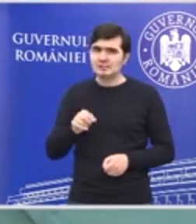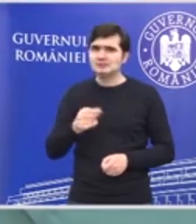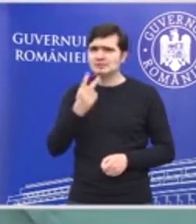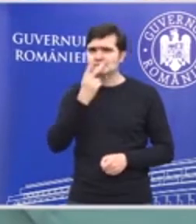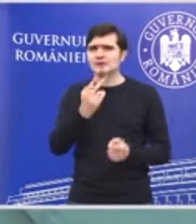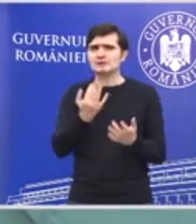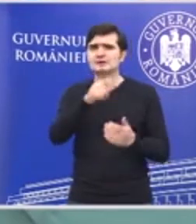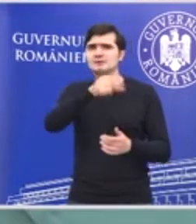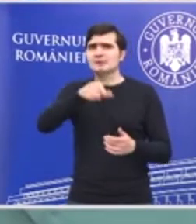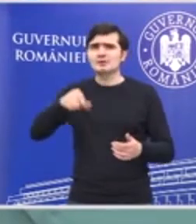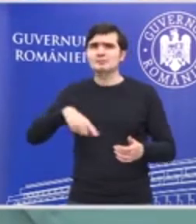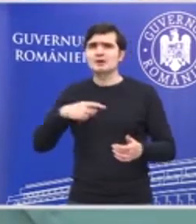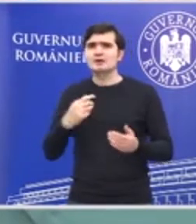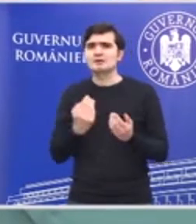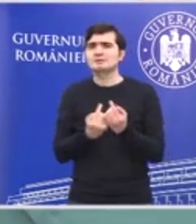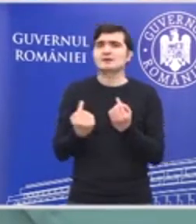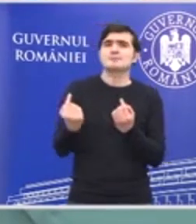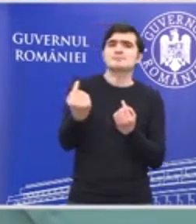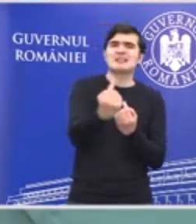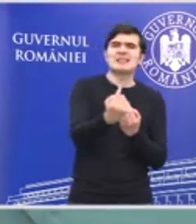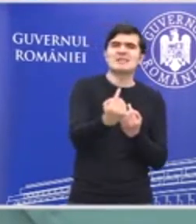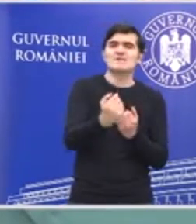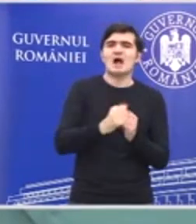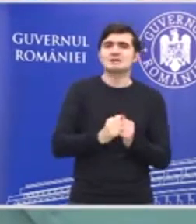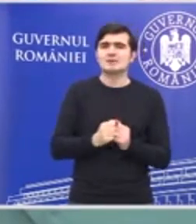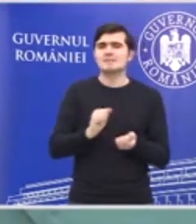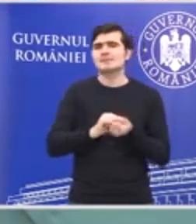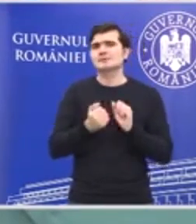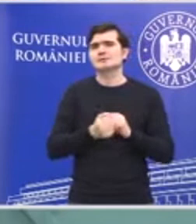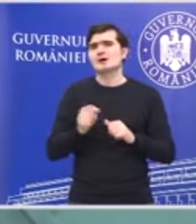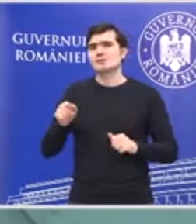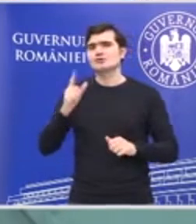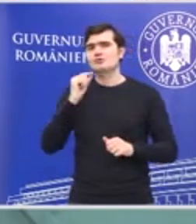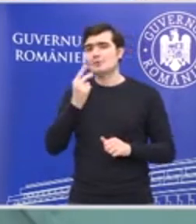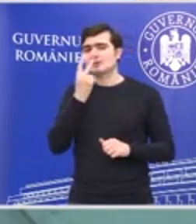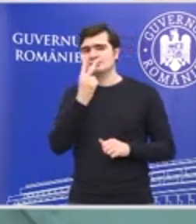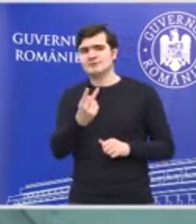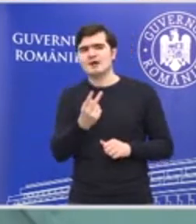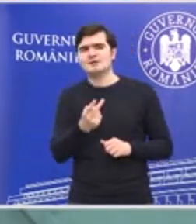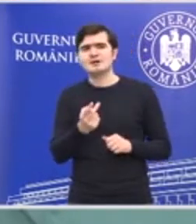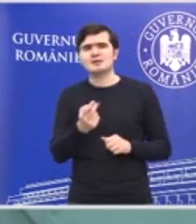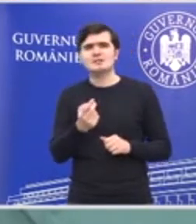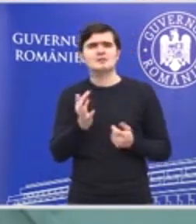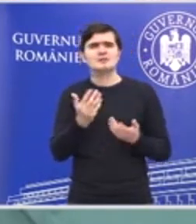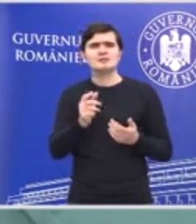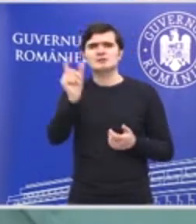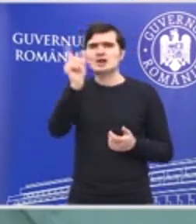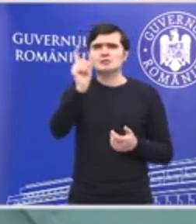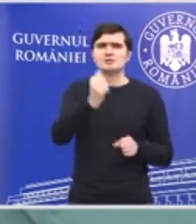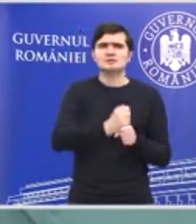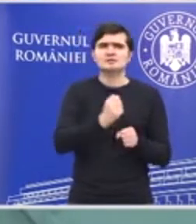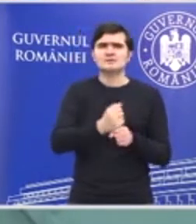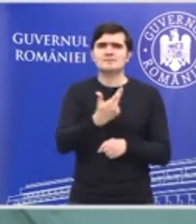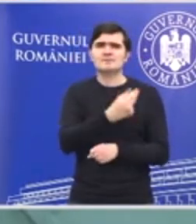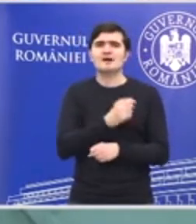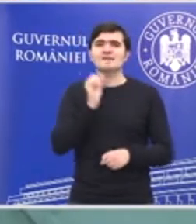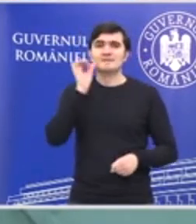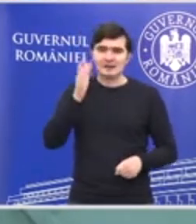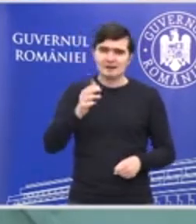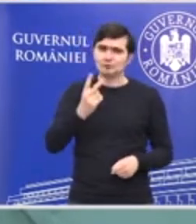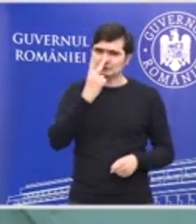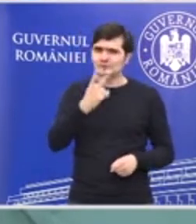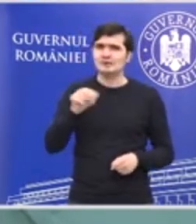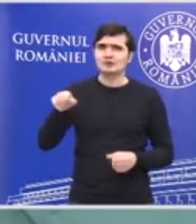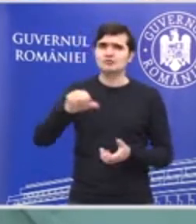persoane sunt în față, vor putea să vadă și câte doze se fac în fiecare zi și vor vedea că